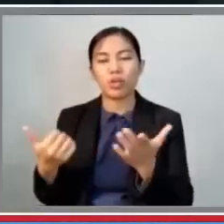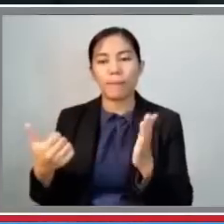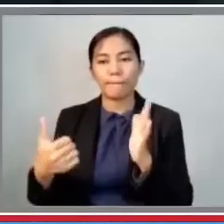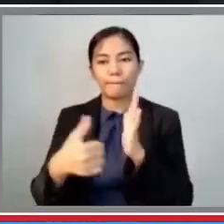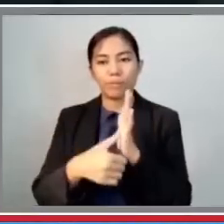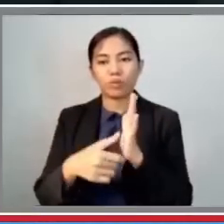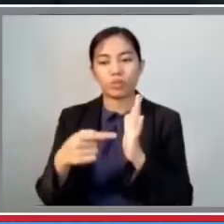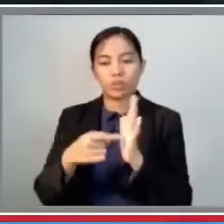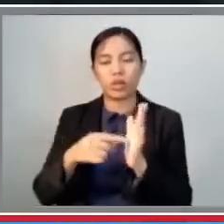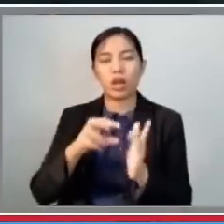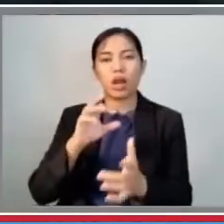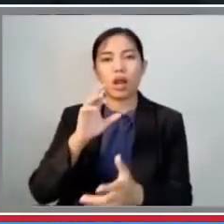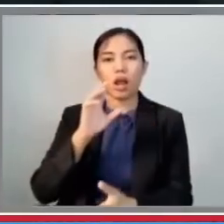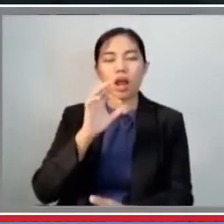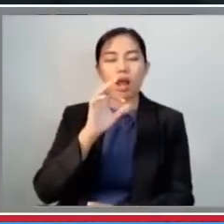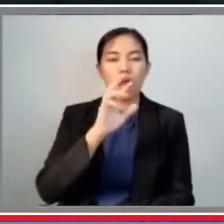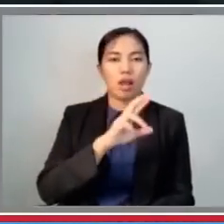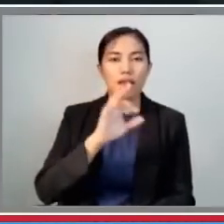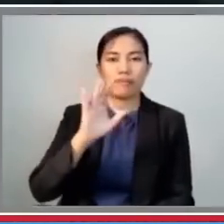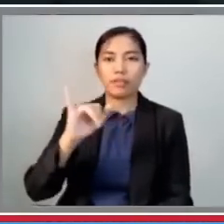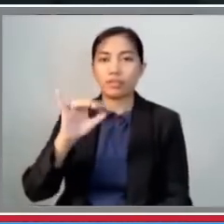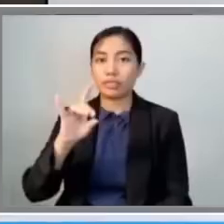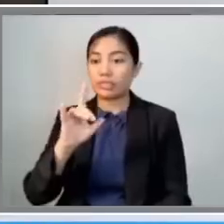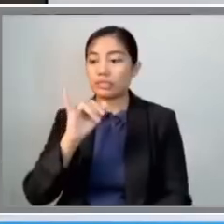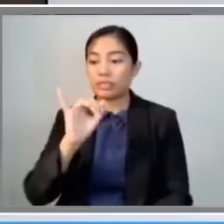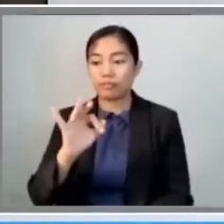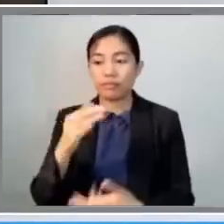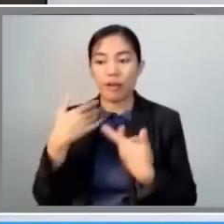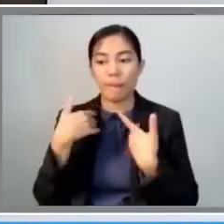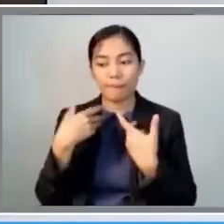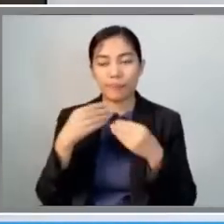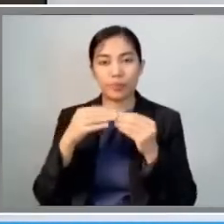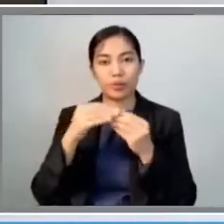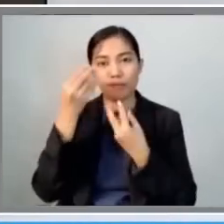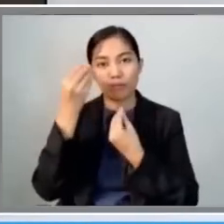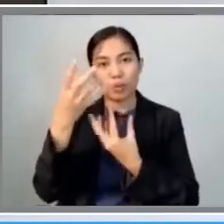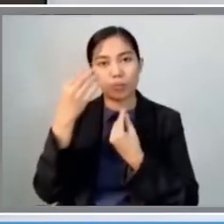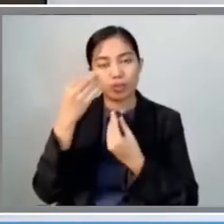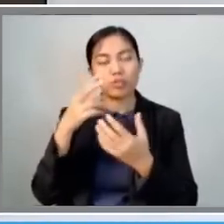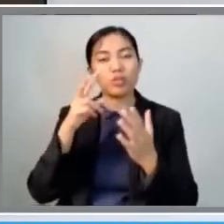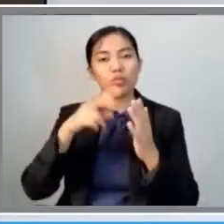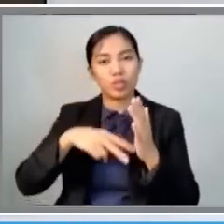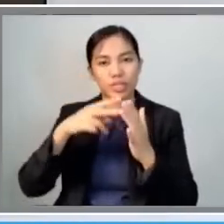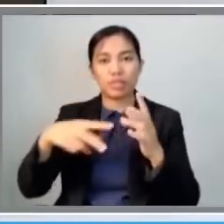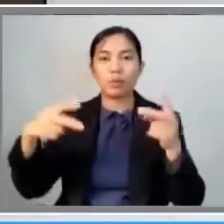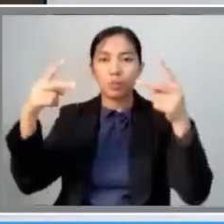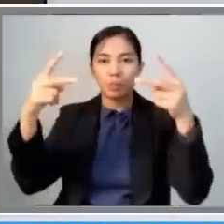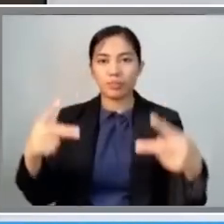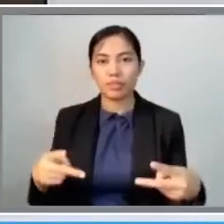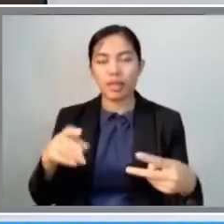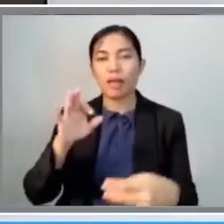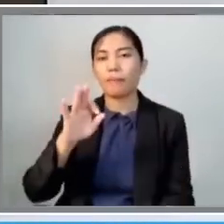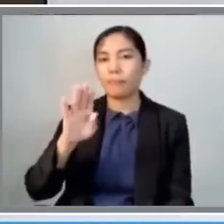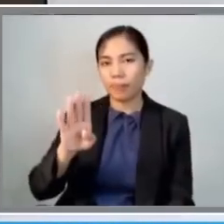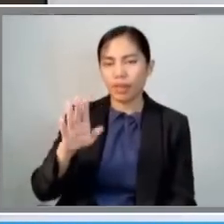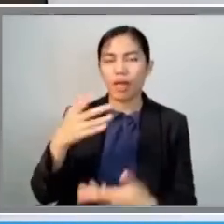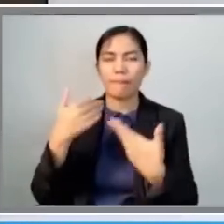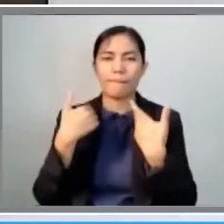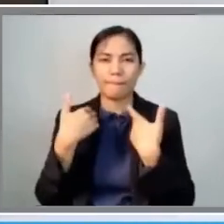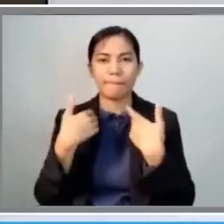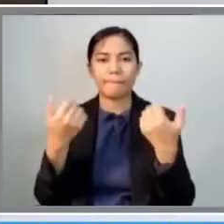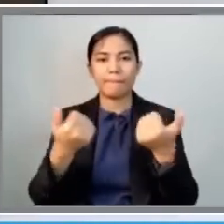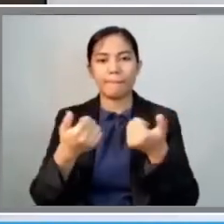pag may karagdagang detalye po siguro pumunta sa inyong website Tama po sir sa website namin even sa Facebook account po namin na NLEX